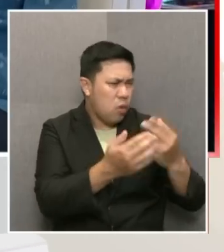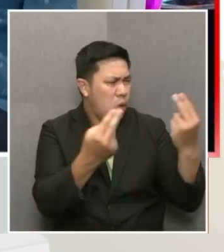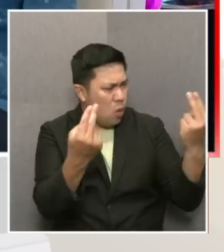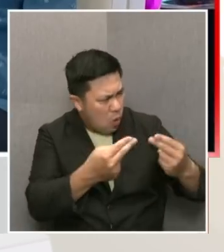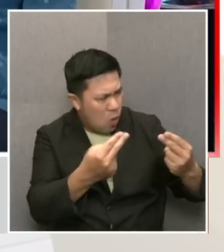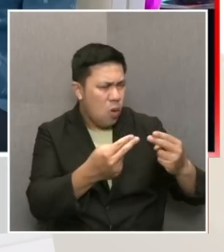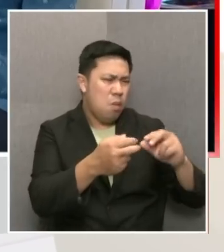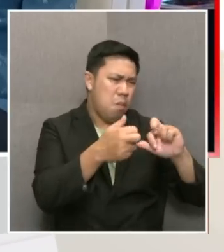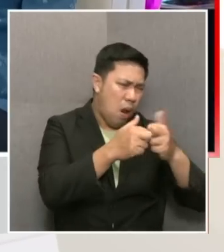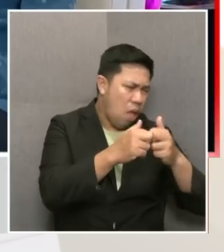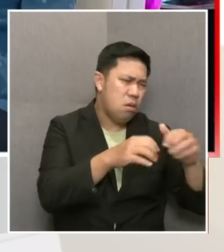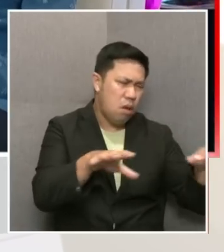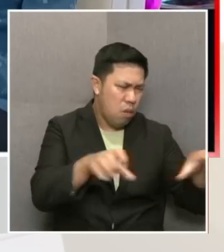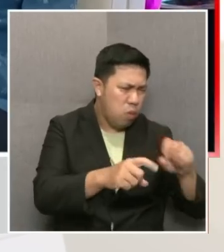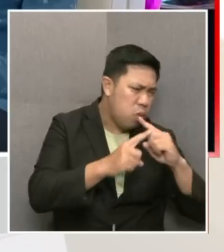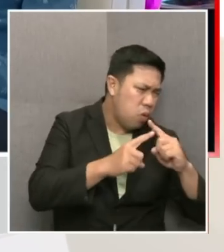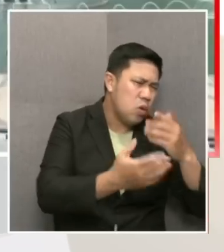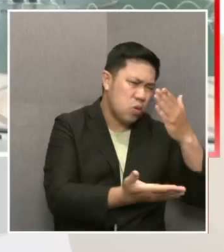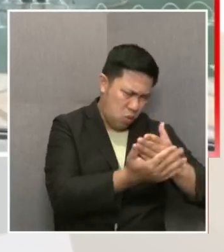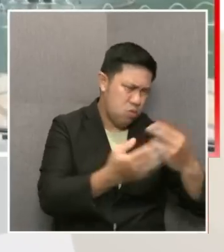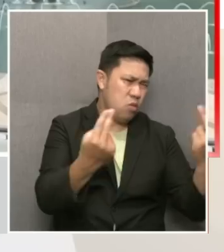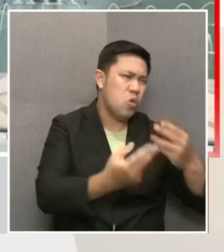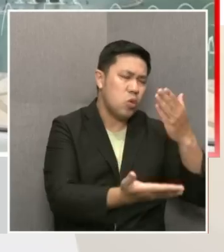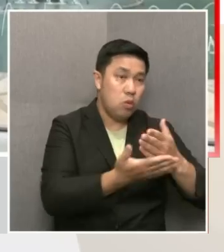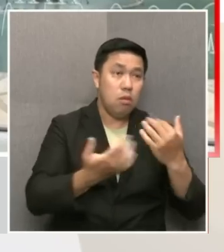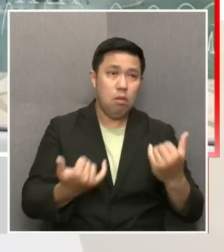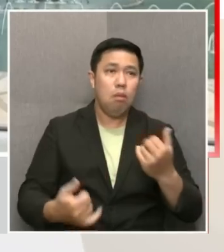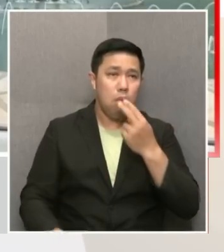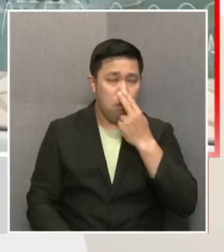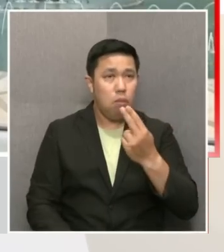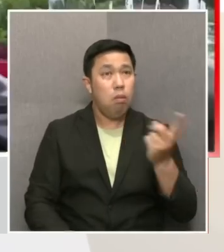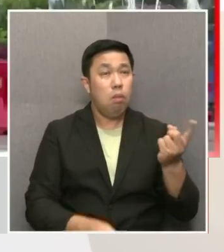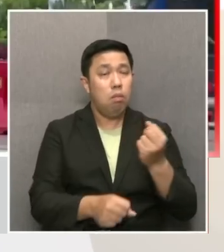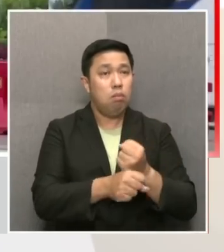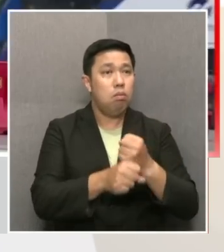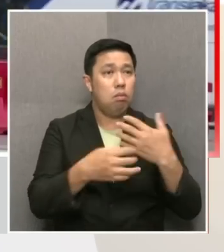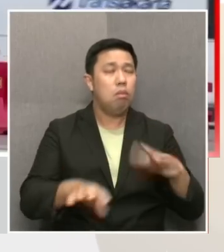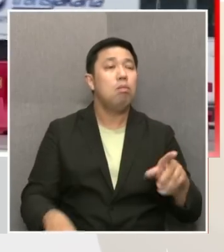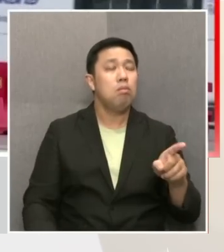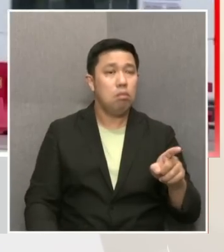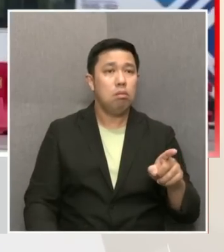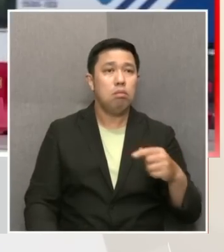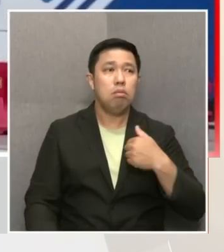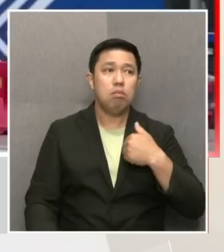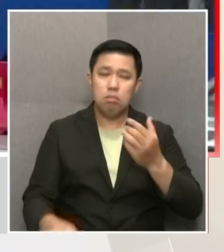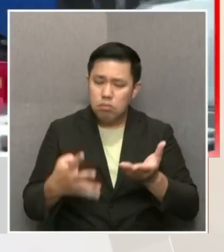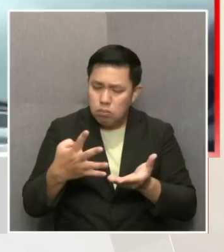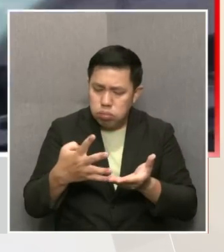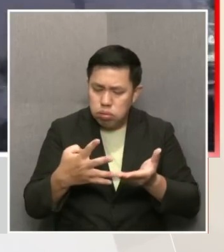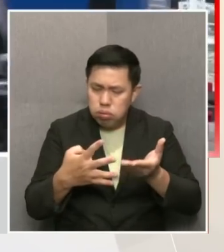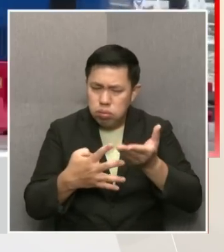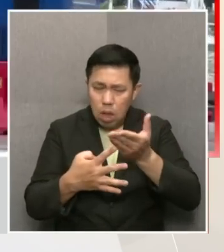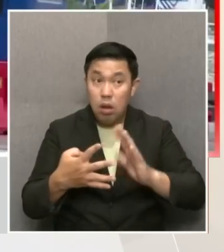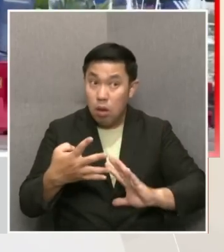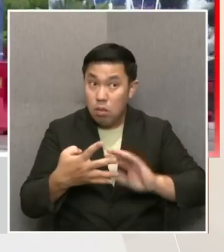รุนแรงให้มีการเจรจาหยุดยิงนะครับซึ่งขณะนี้ก็มีการดำเนินการหากจะยกระดับเรื่องนี้ก็ได้นะครับคุณวรุณวันครับคุณก